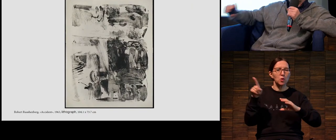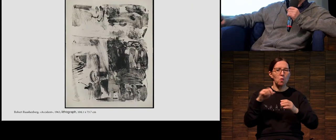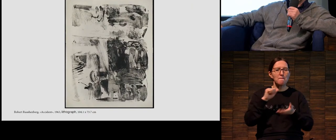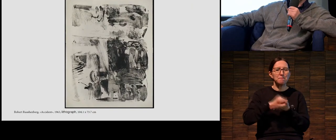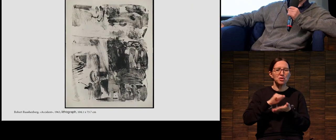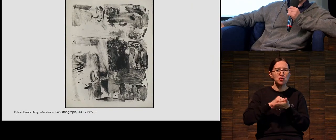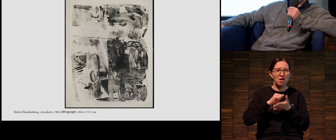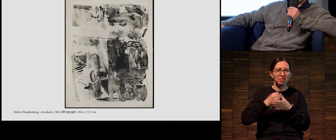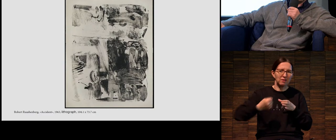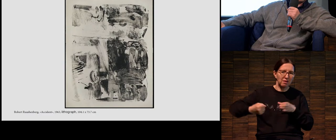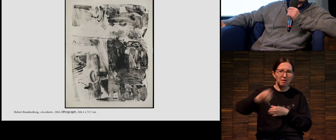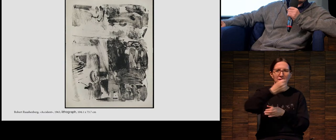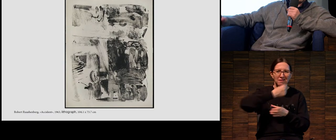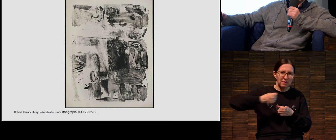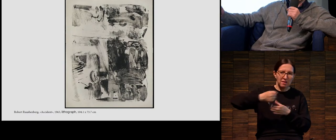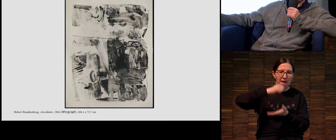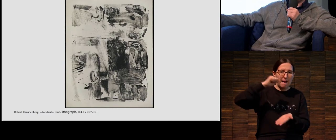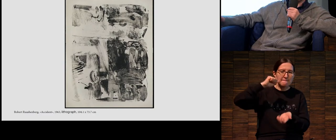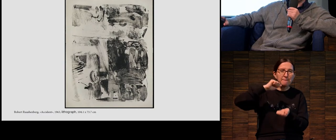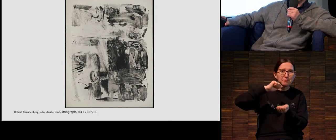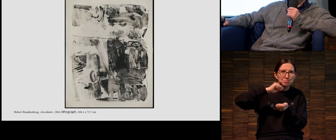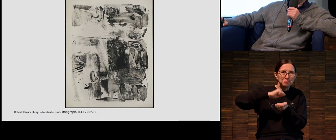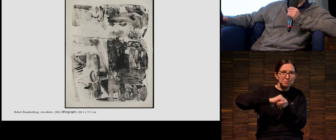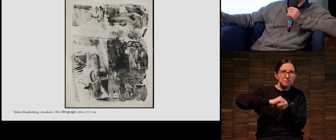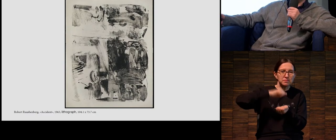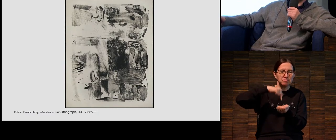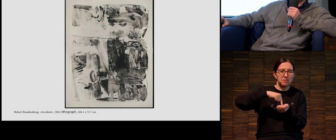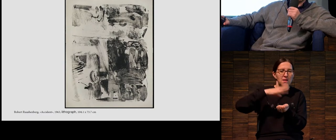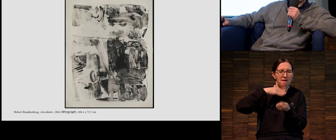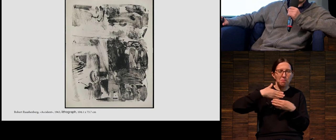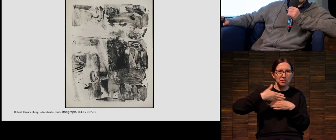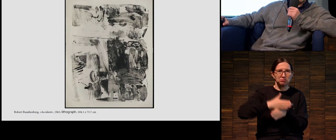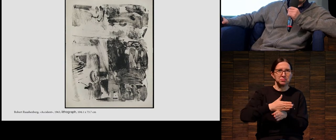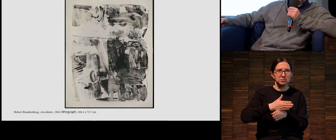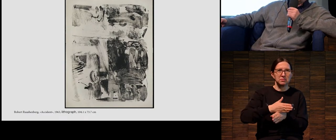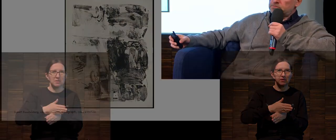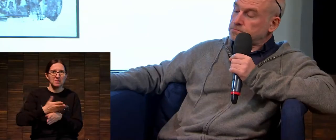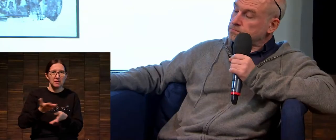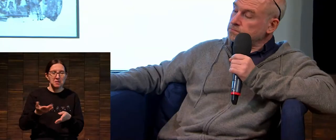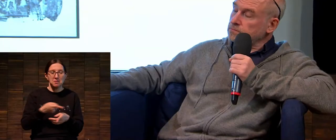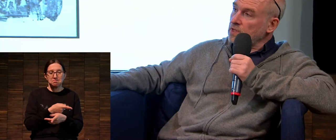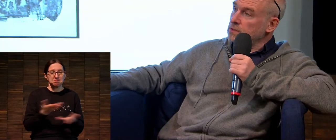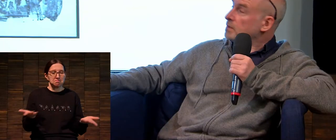иногда камни колются, они устают, ну как любой материал, и камень раскололся.